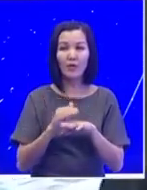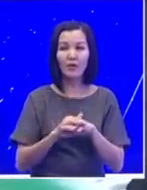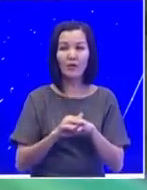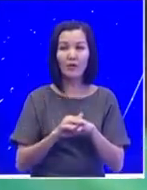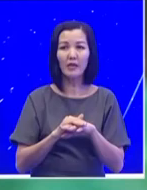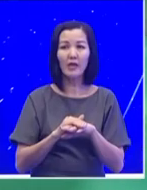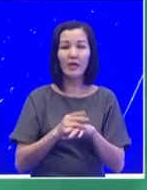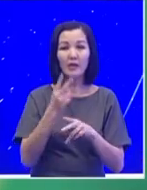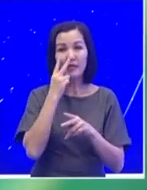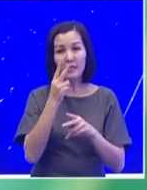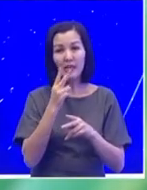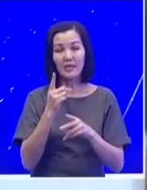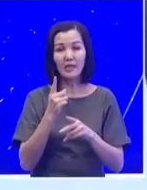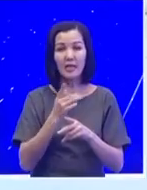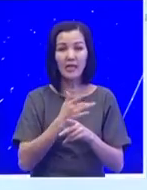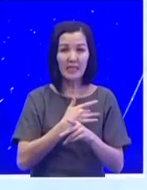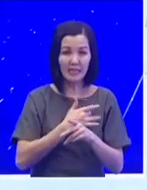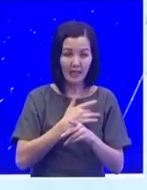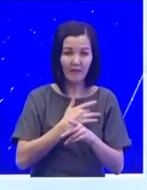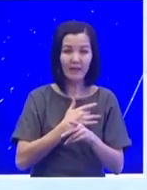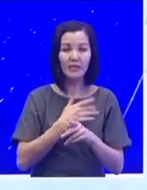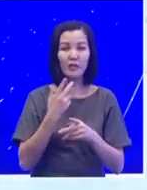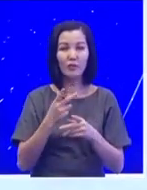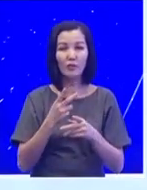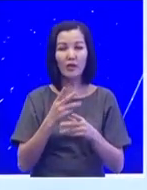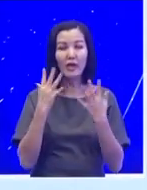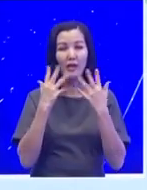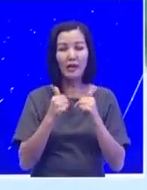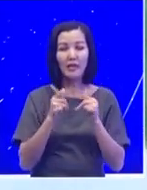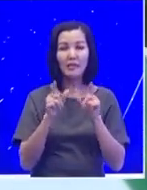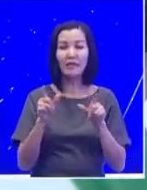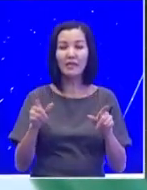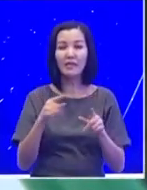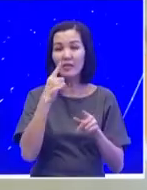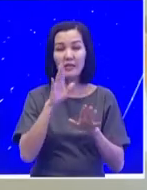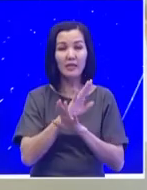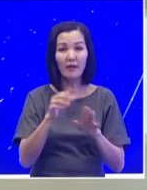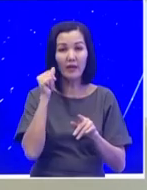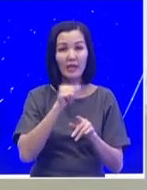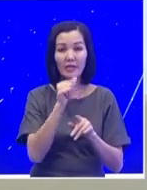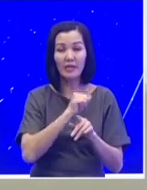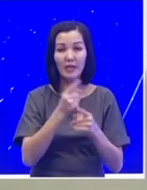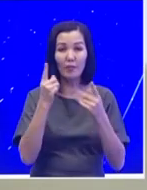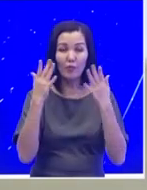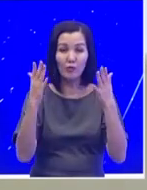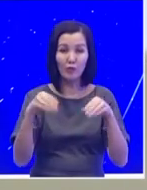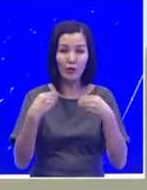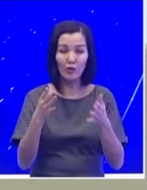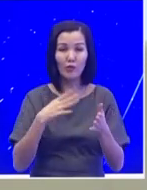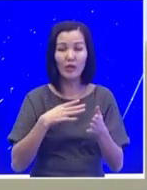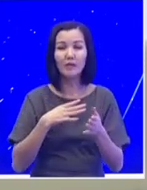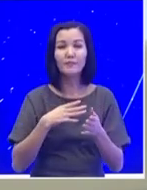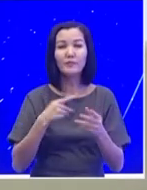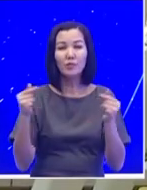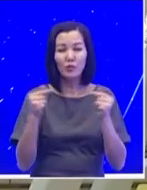людского сглаза и зависти казахи издревле избегали называть количество детей, говоря коротко, сколько Бог послал. В связи с этим нет